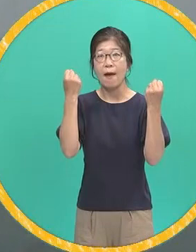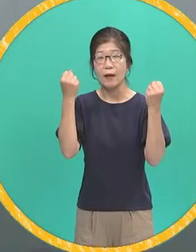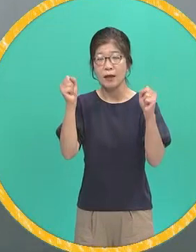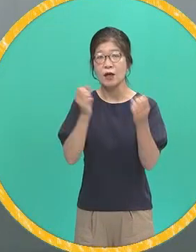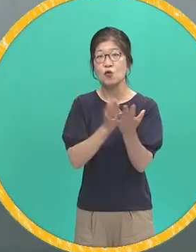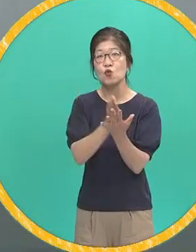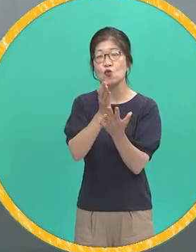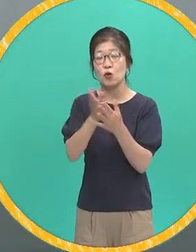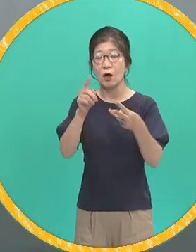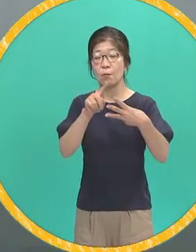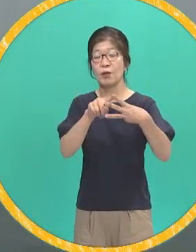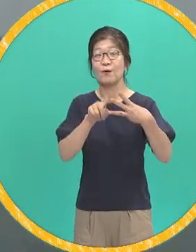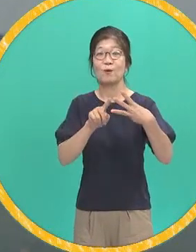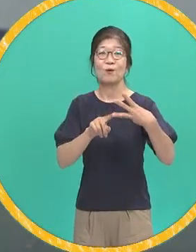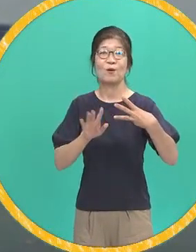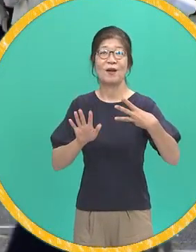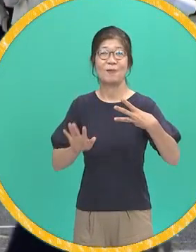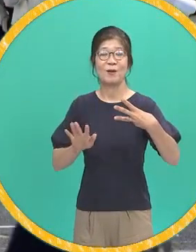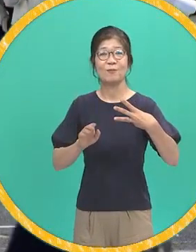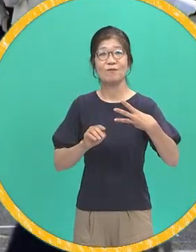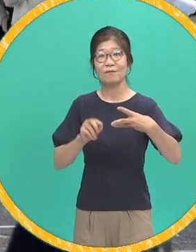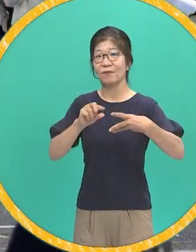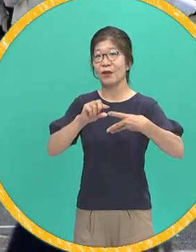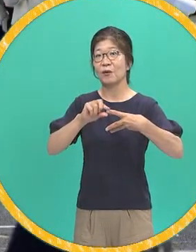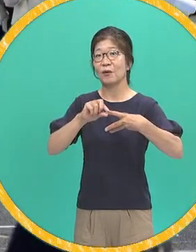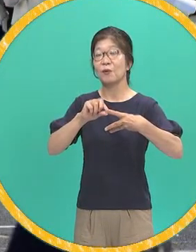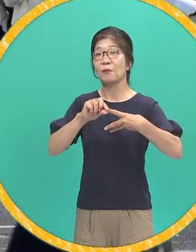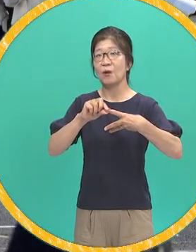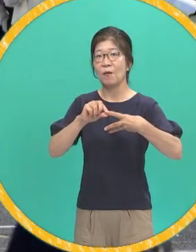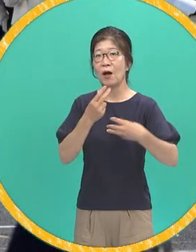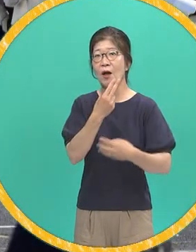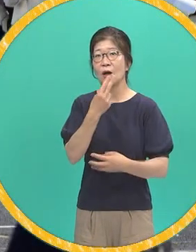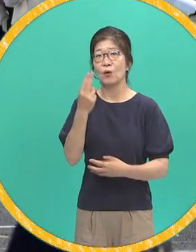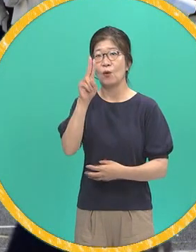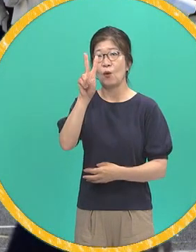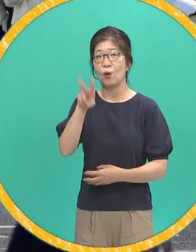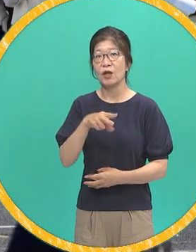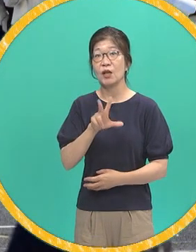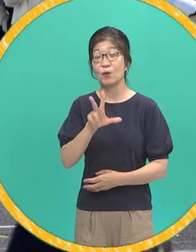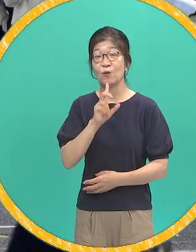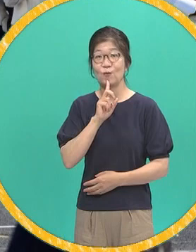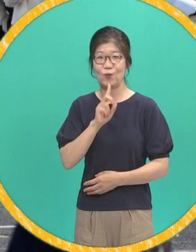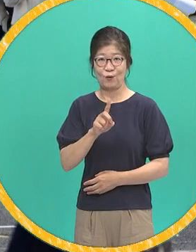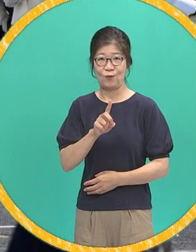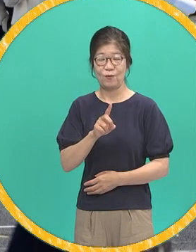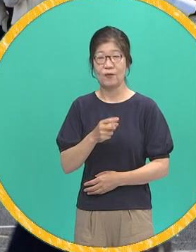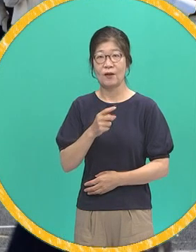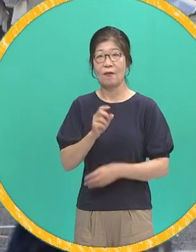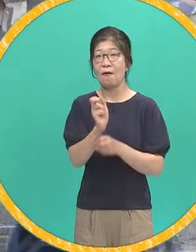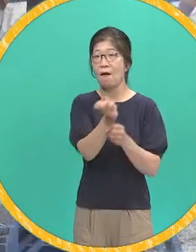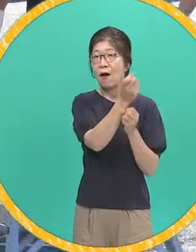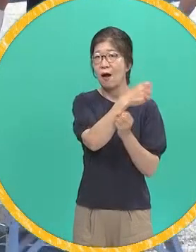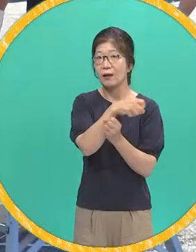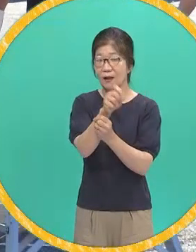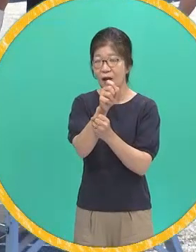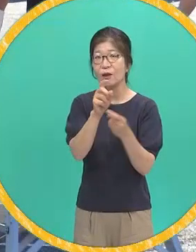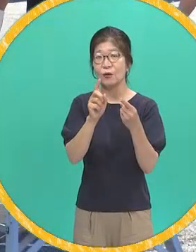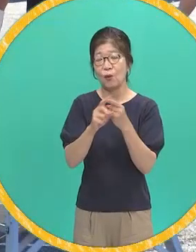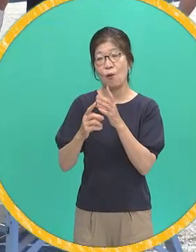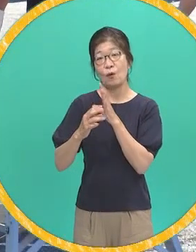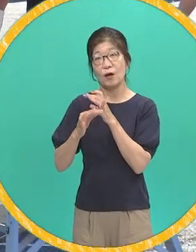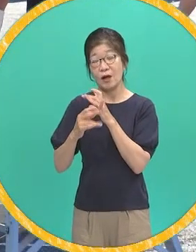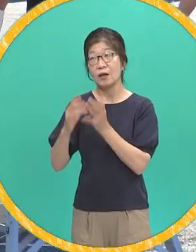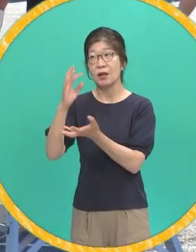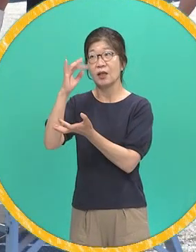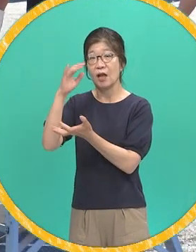広報活動によって使い分けております一つ目はドリル演技と言ってカラーガード私たちカラーガードと演奏会員さんが